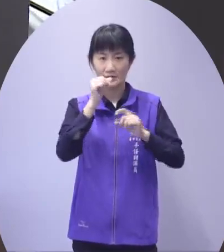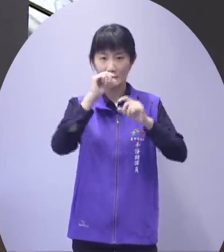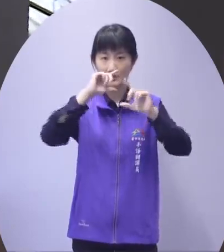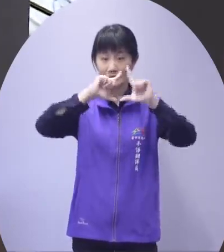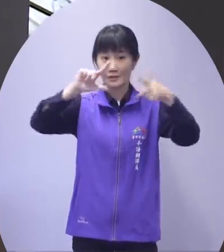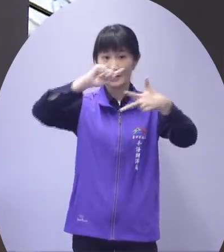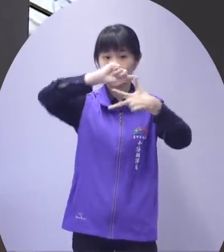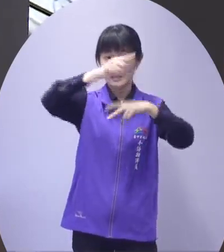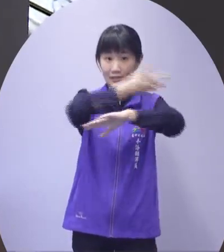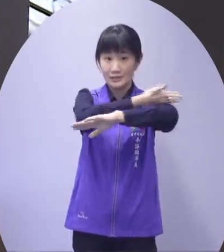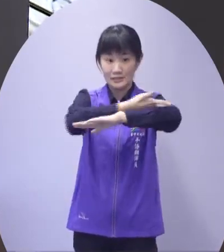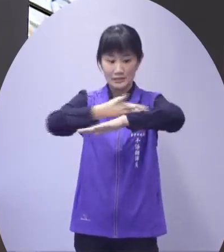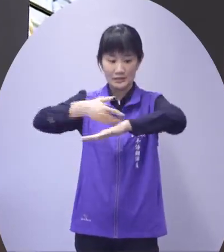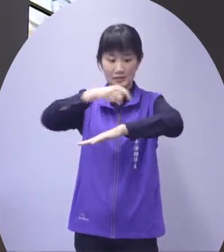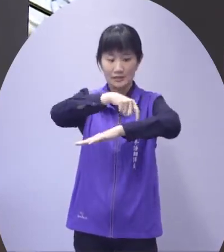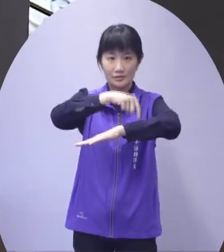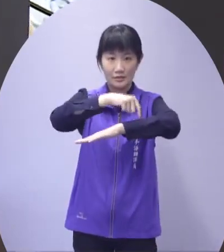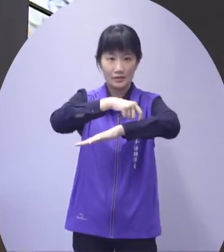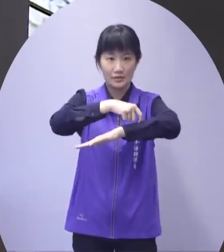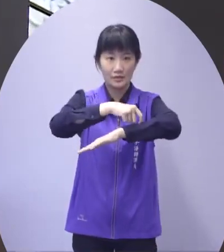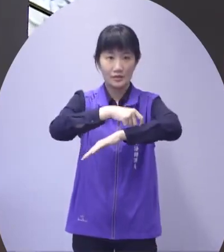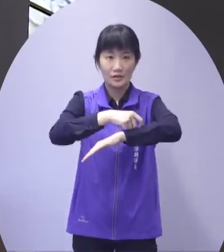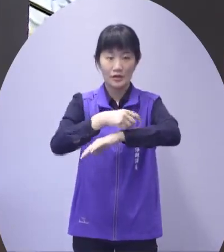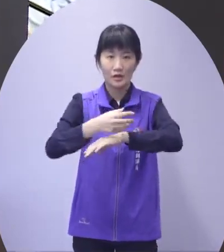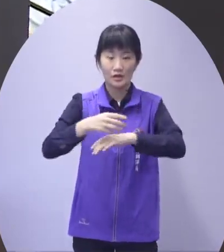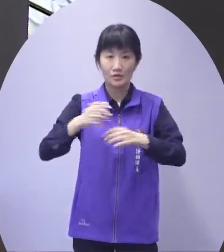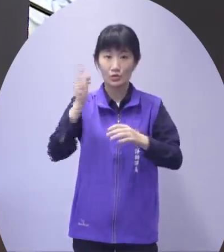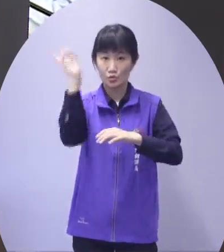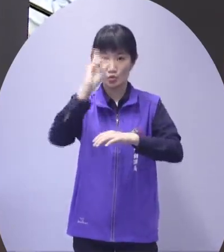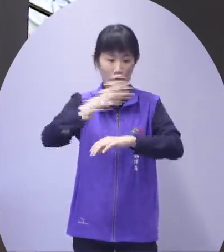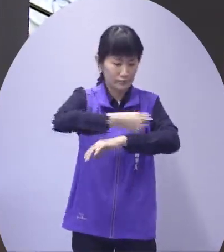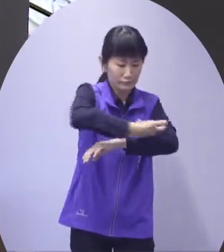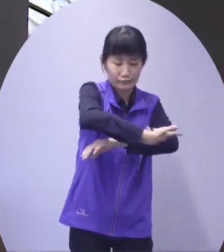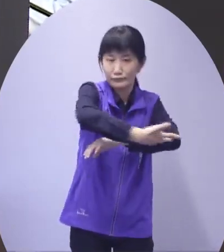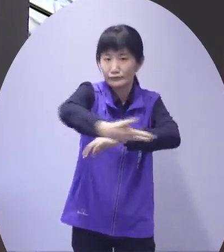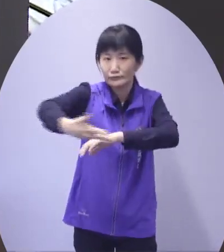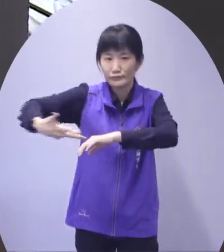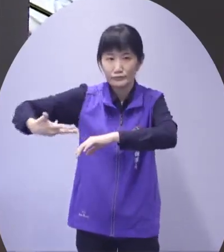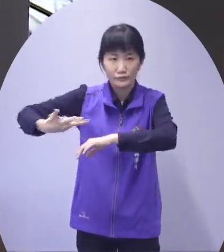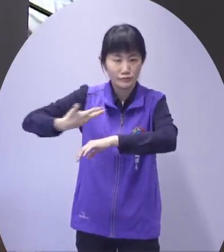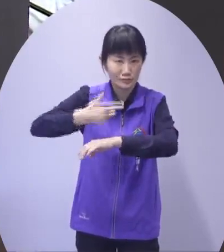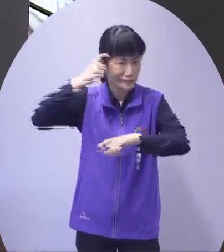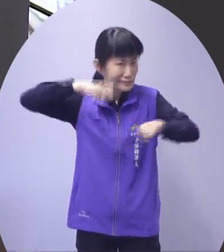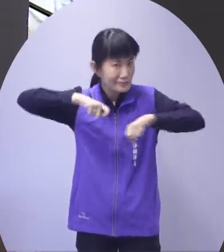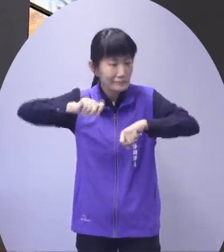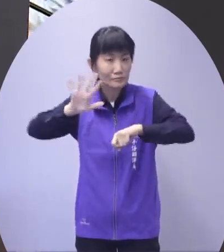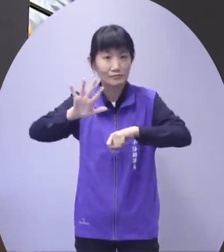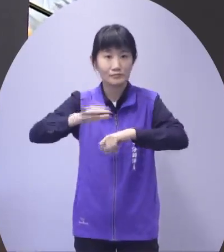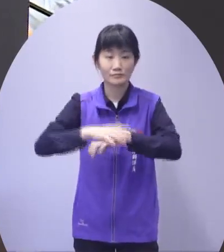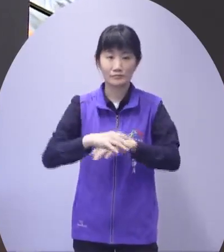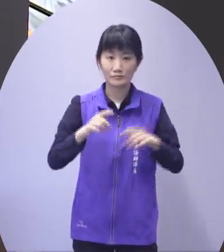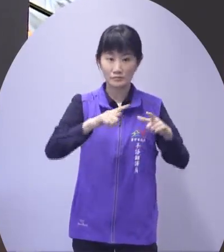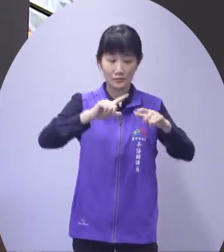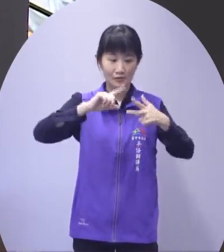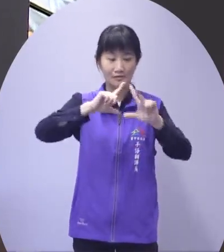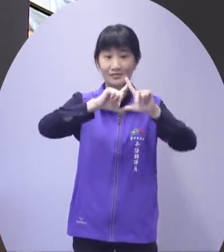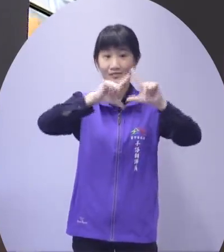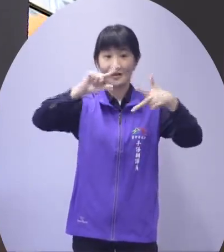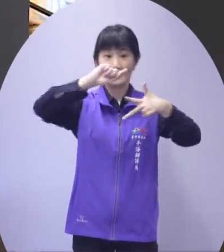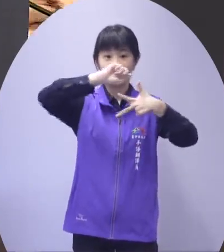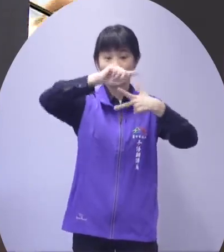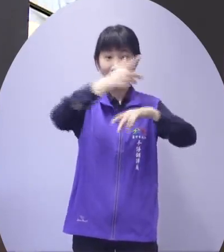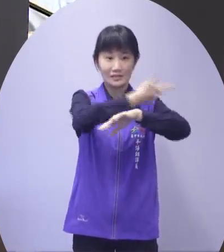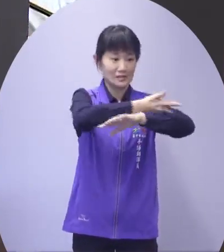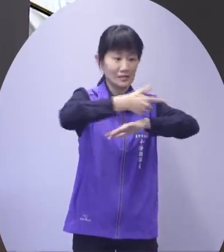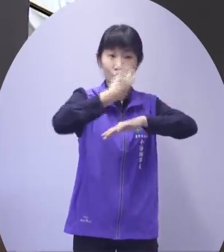呢，那个设了一个白冷圳的灌溉系统，从24公里外引大甲溪水到新社